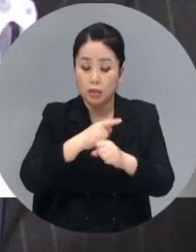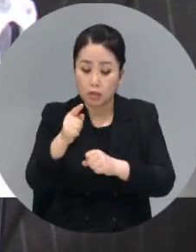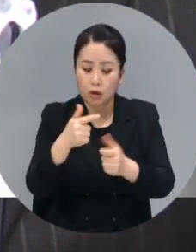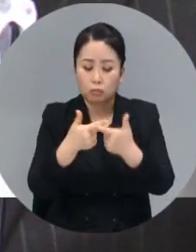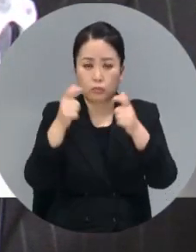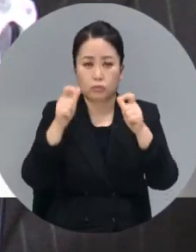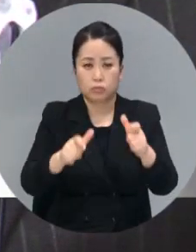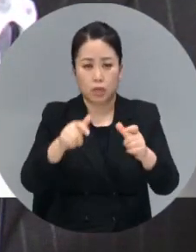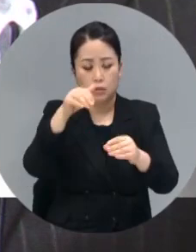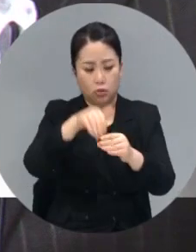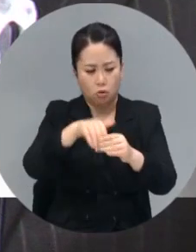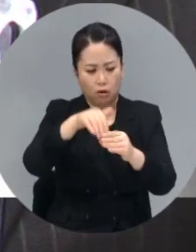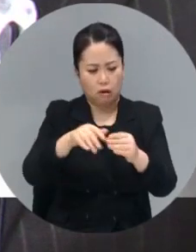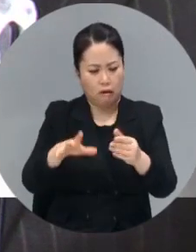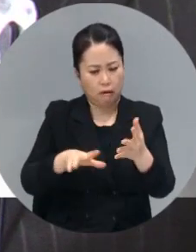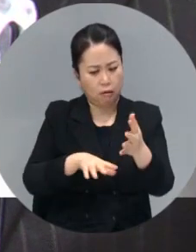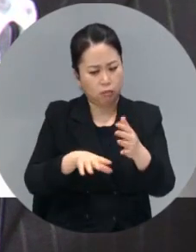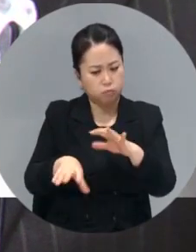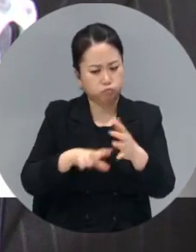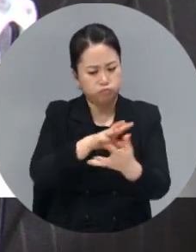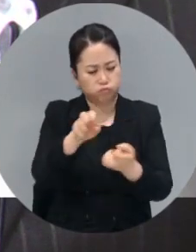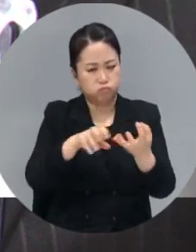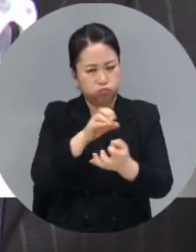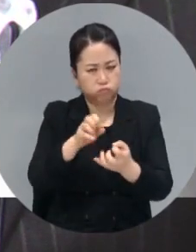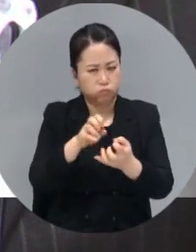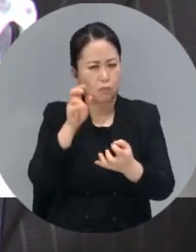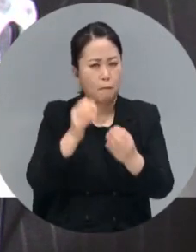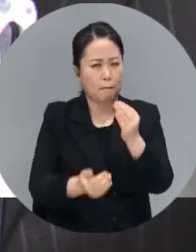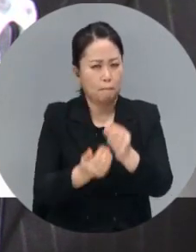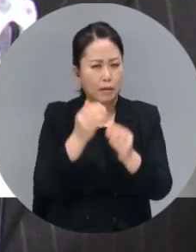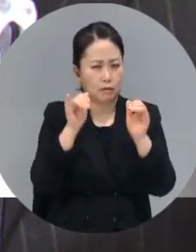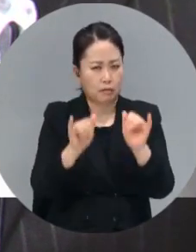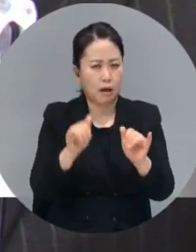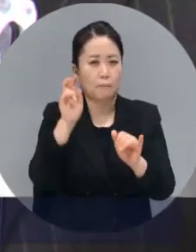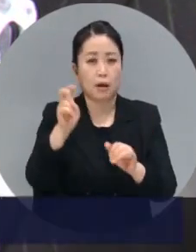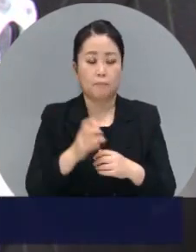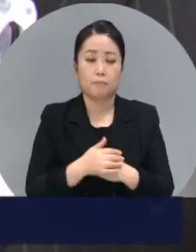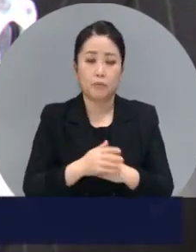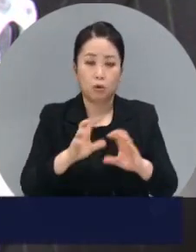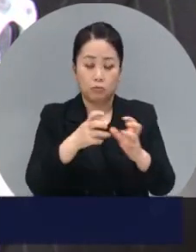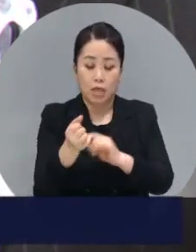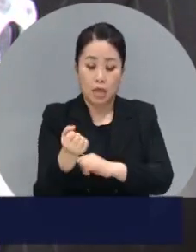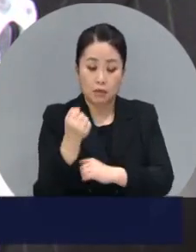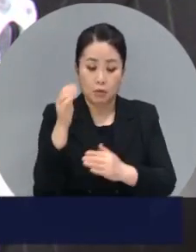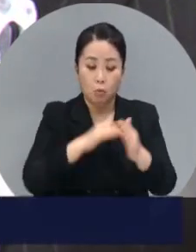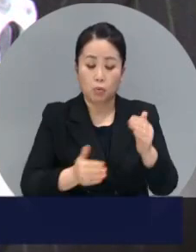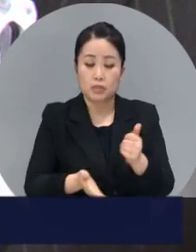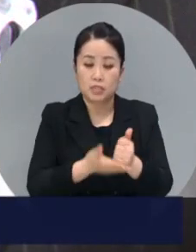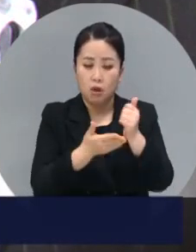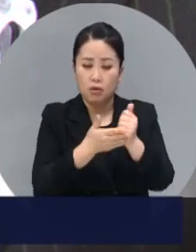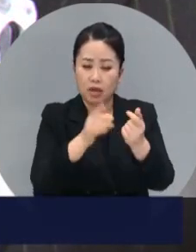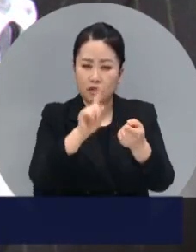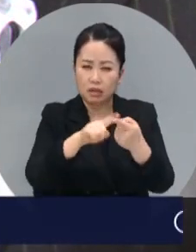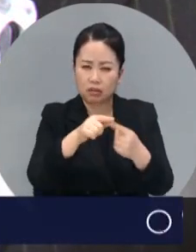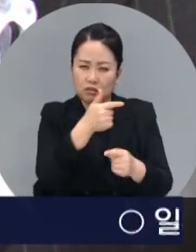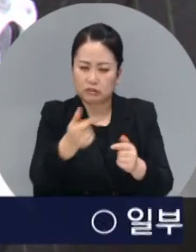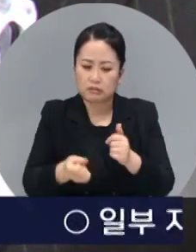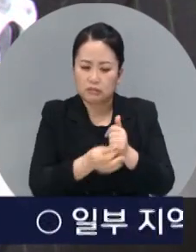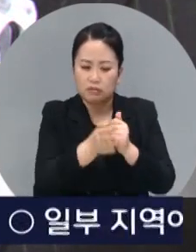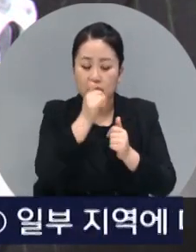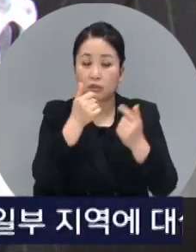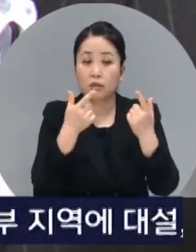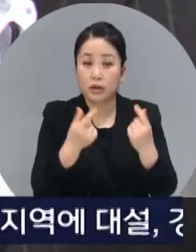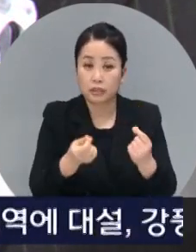총선에도 파장이 예상됩니다. 국민의힘 공천 방향에 큰 영향을 줄 것으로 보이는데요. 다선